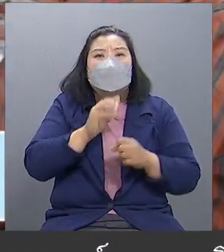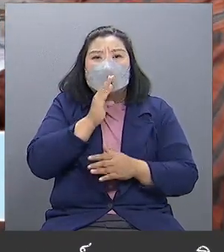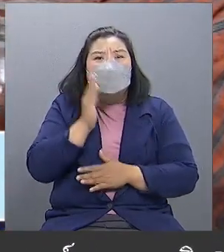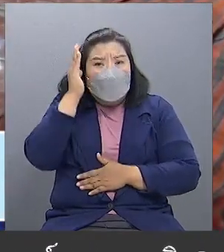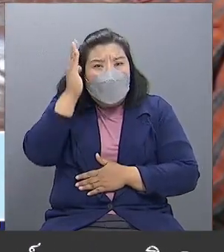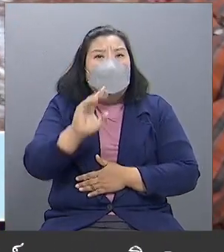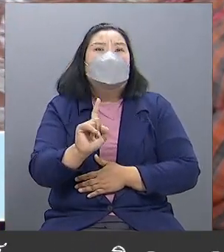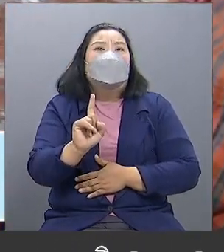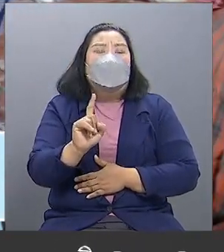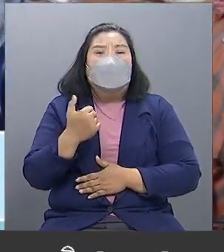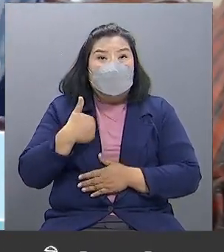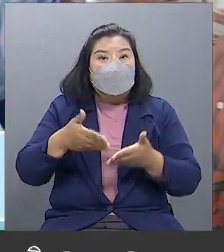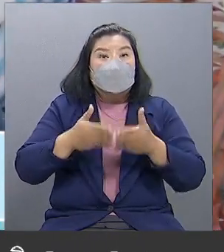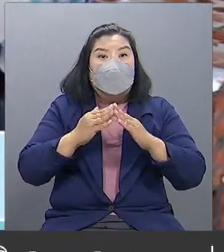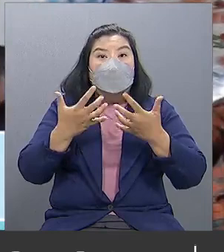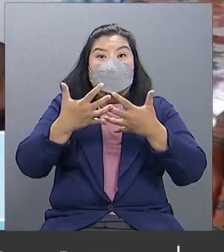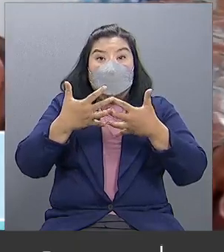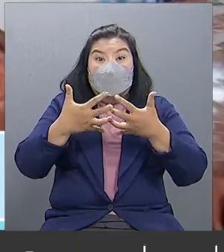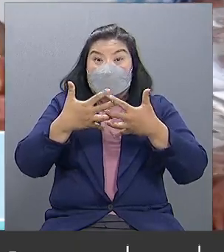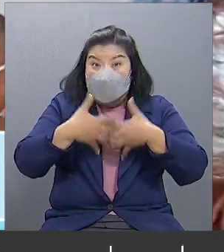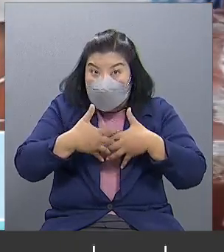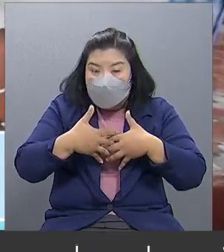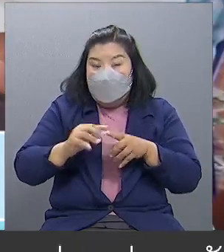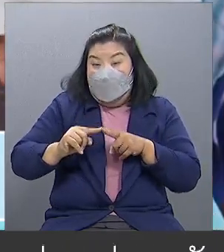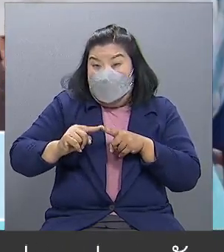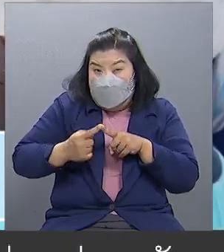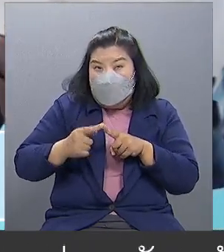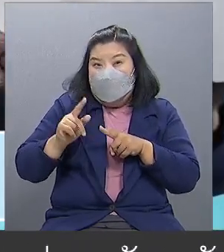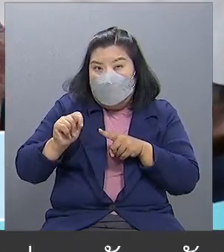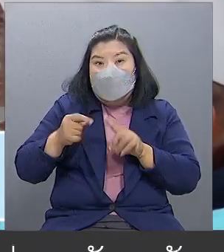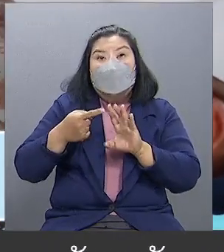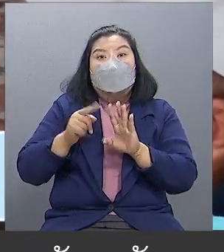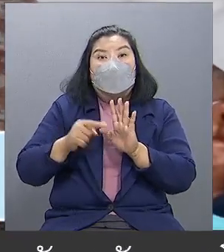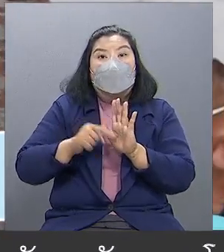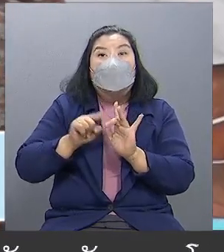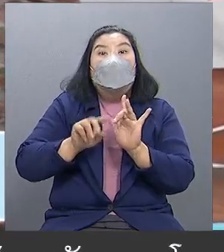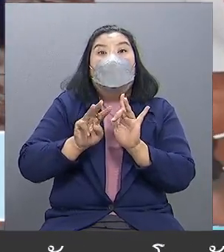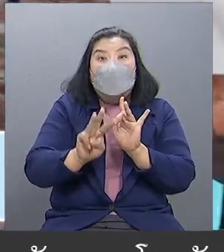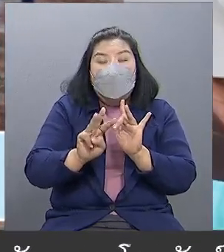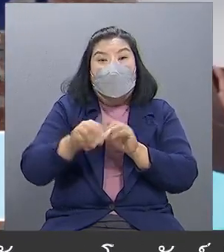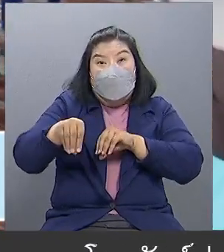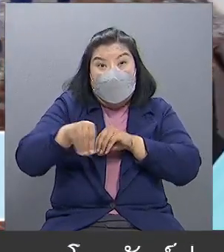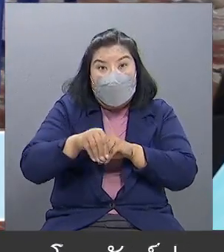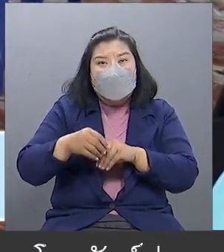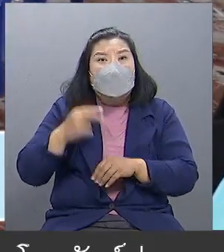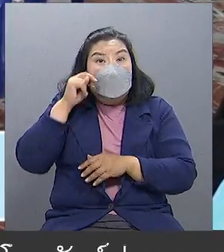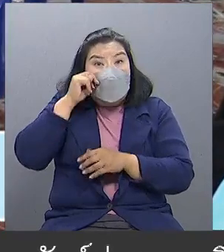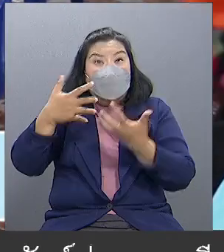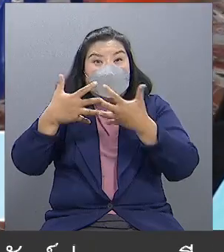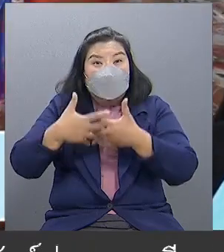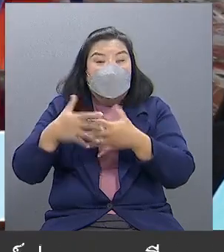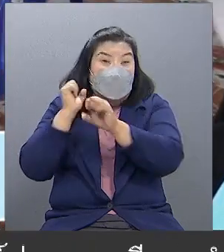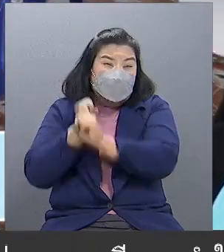จการตั้งโรงหล้อมตะกัวใล้แ้งนำประปาหมู่บานเข้มาอีกซึ่จะหางจากจุดสูบน้ำประปาแค่ 50 เมตร